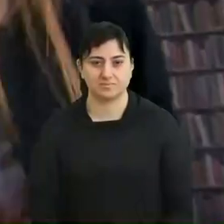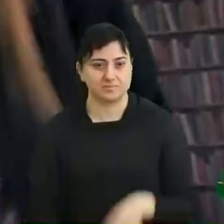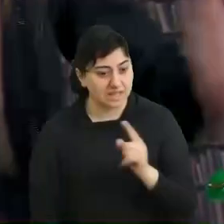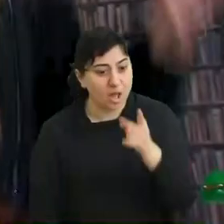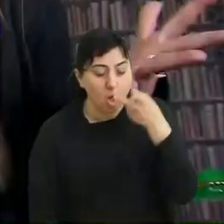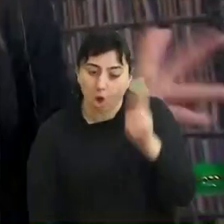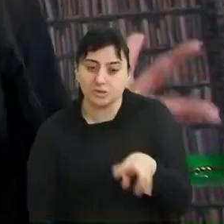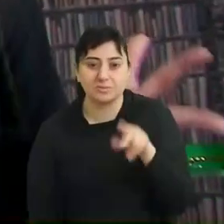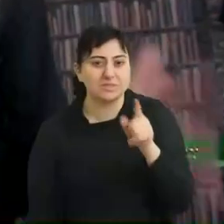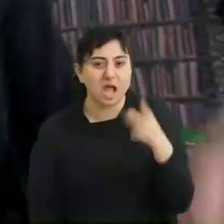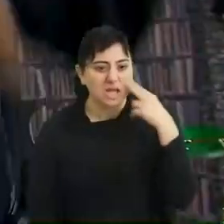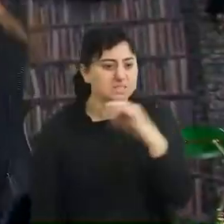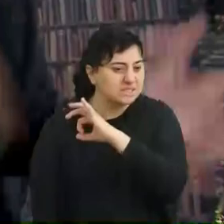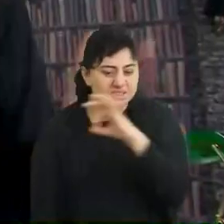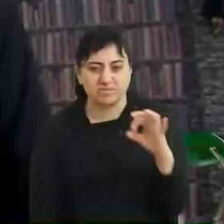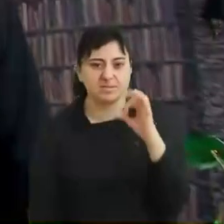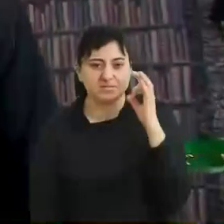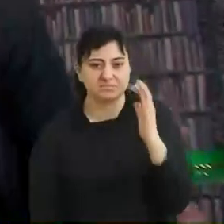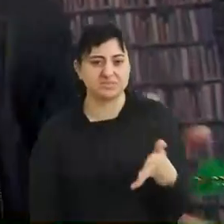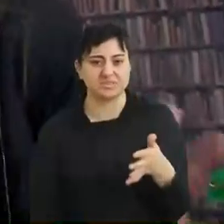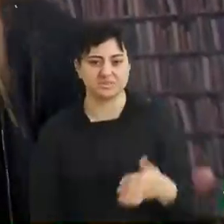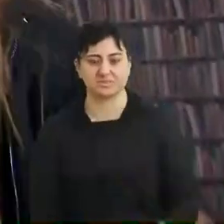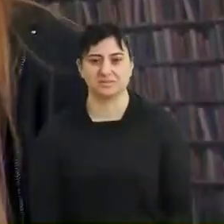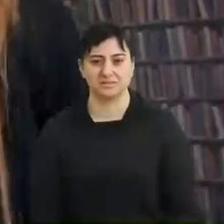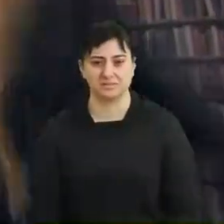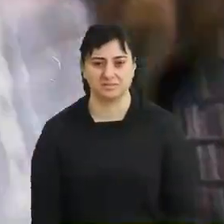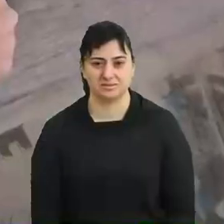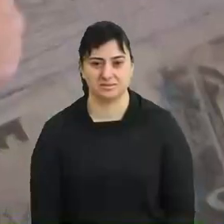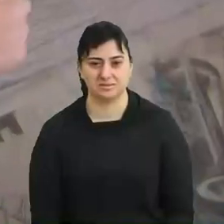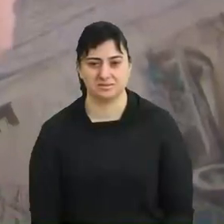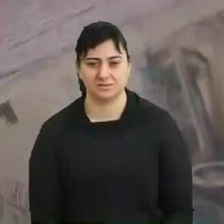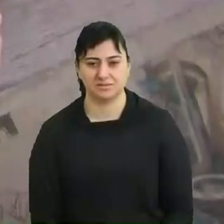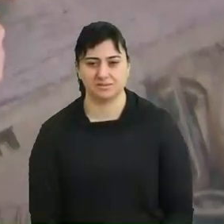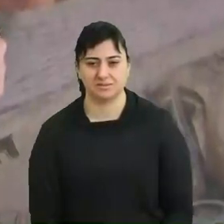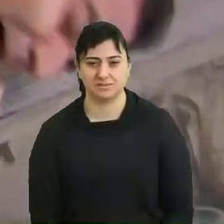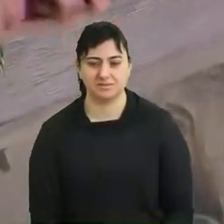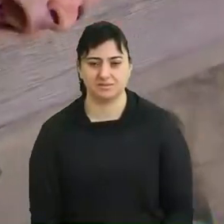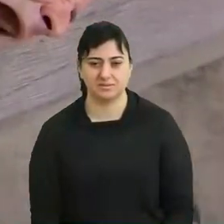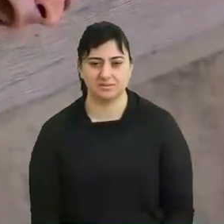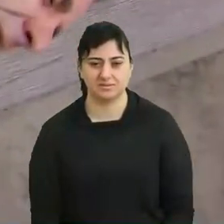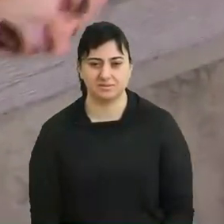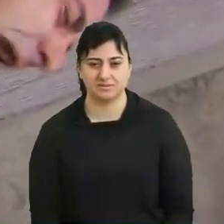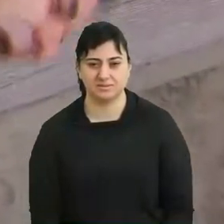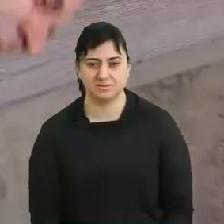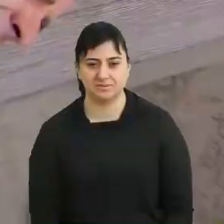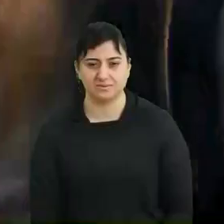Seni öldüreceğim. Sen ne ahlaksız. Ne aşağılık birisin meğer. Topuklu çizmesiyle böcek gibi